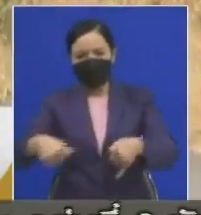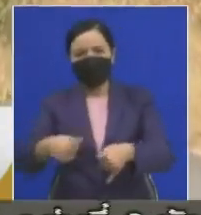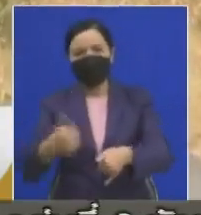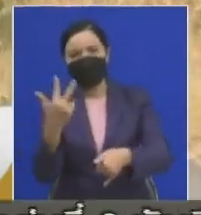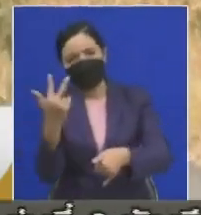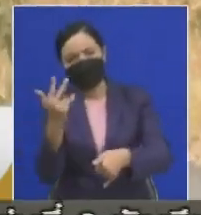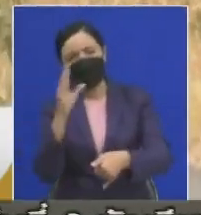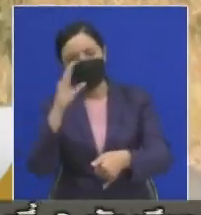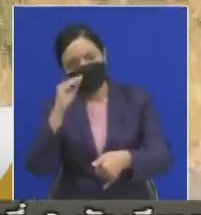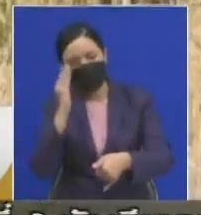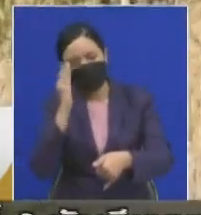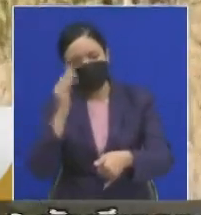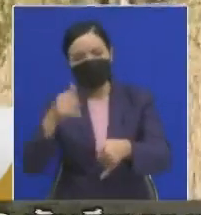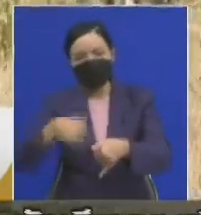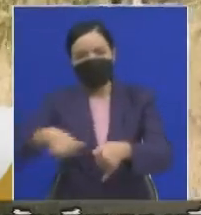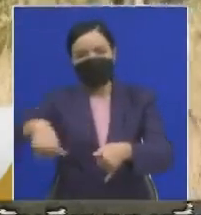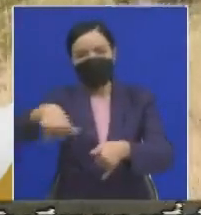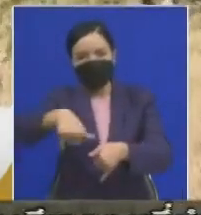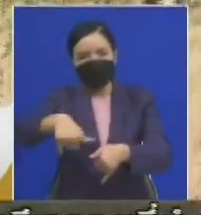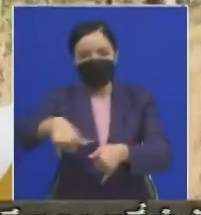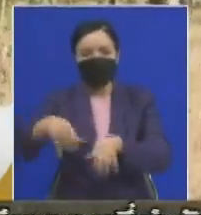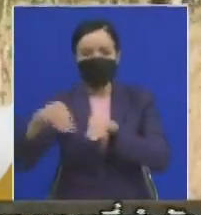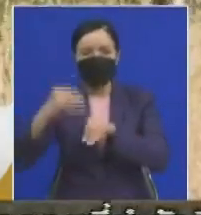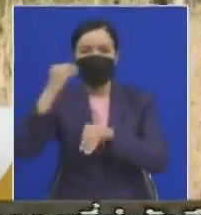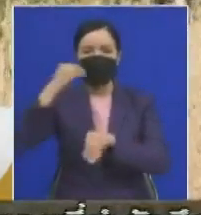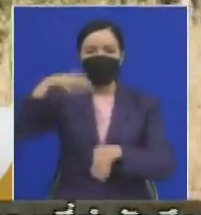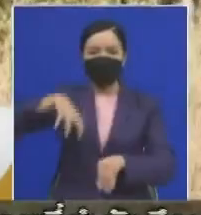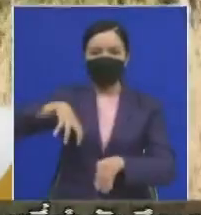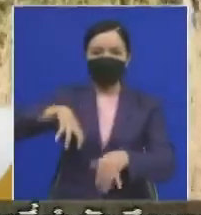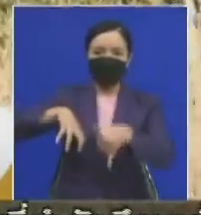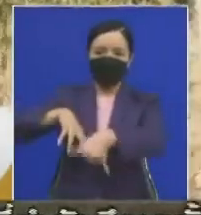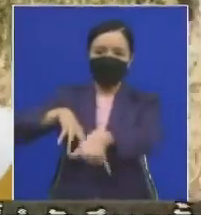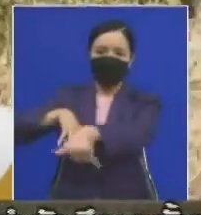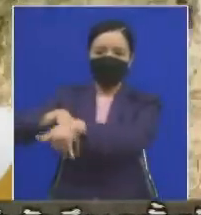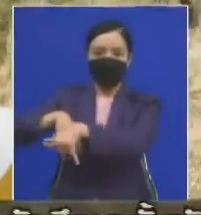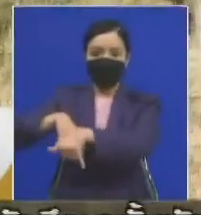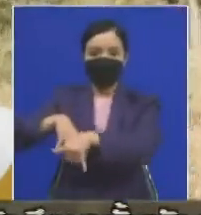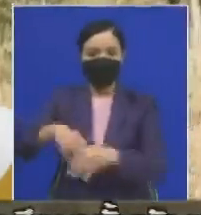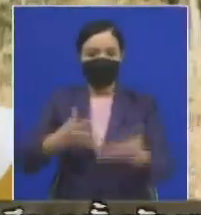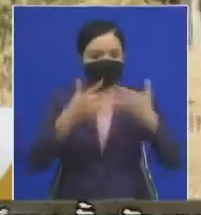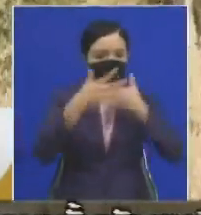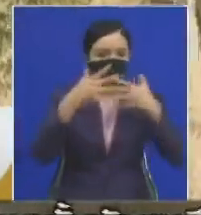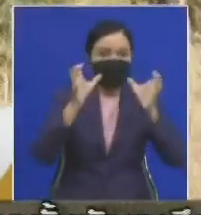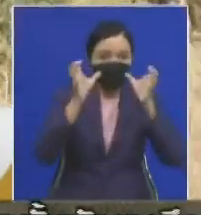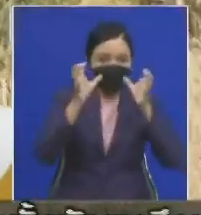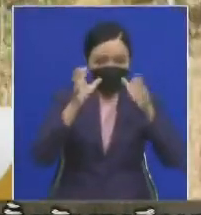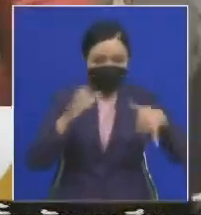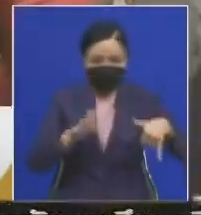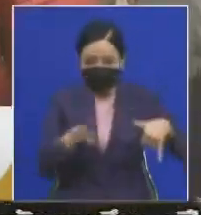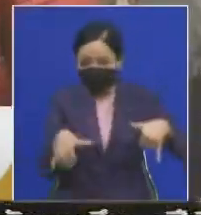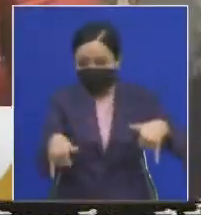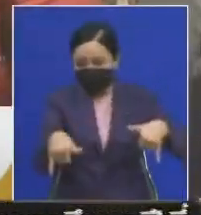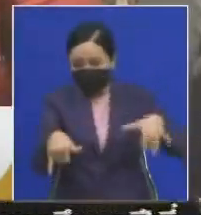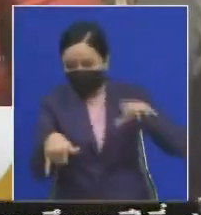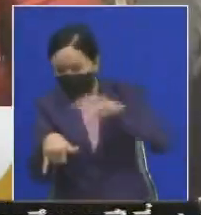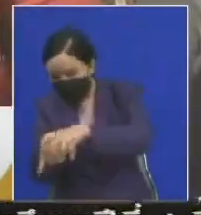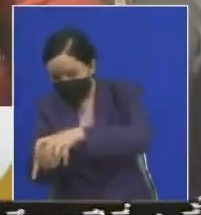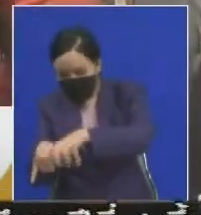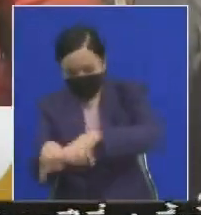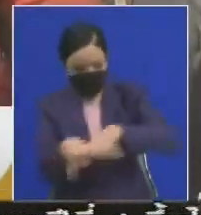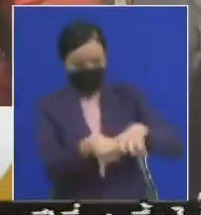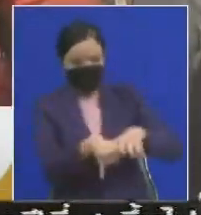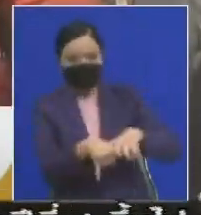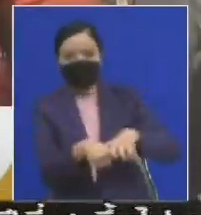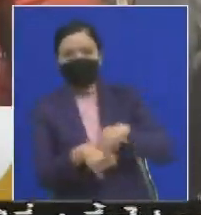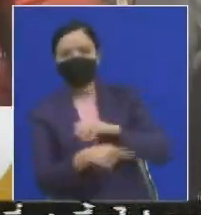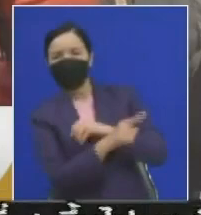3 ตัวอยู่บริเวณลานข้างบานเจ้าของเศ้โค่ม ลากหมาเข้าไปที่ ใล่มันสำหลังหายเข